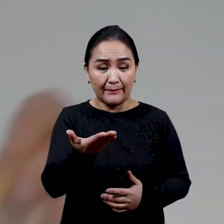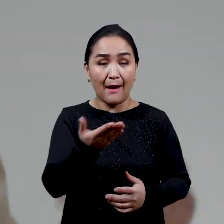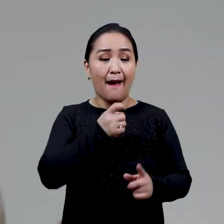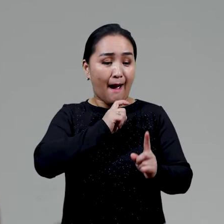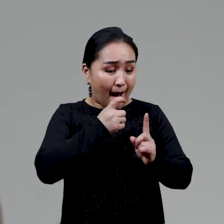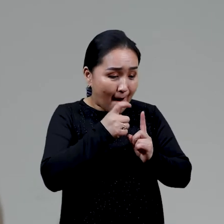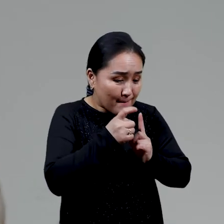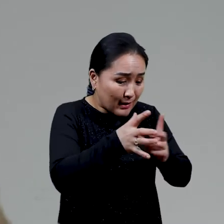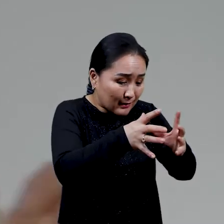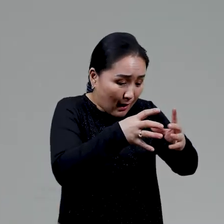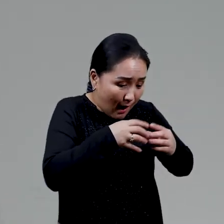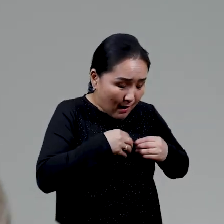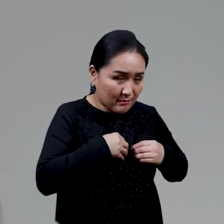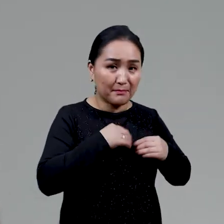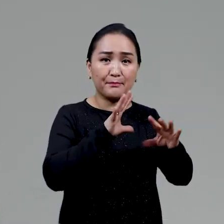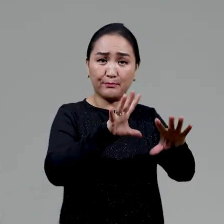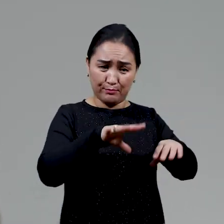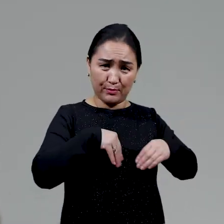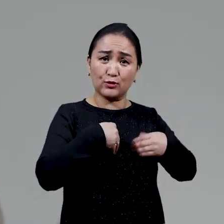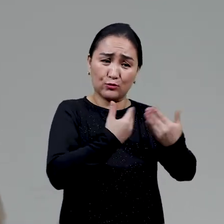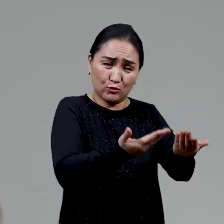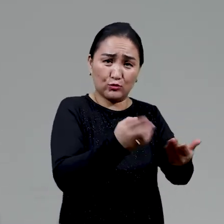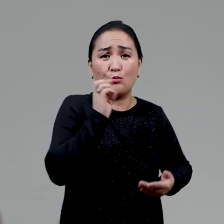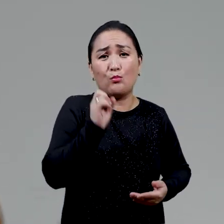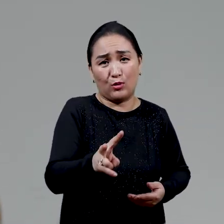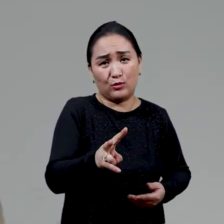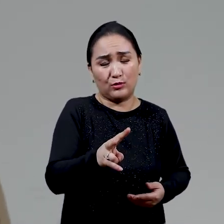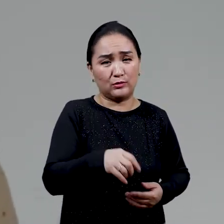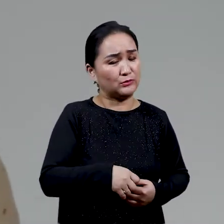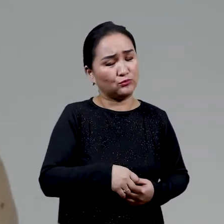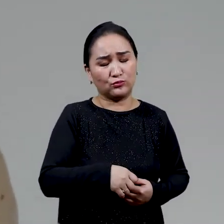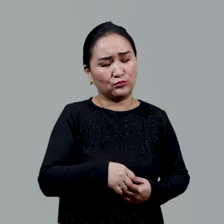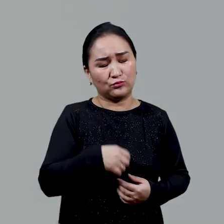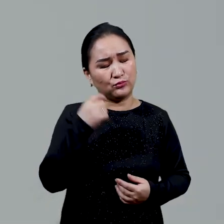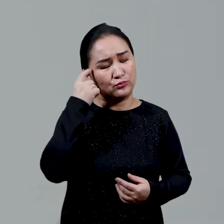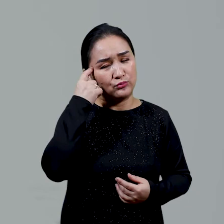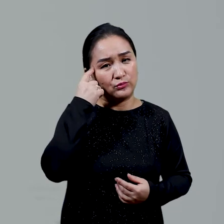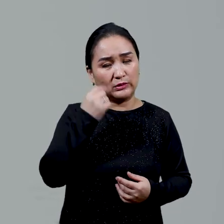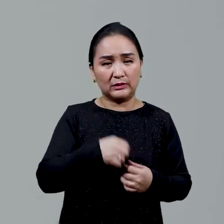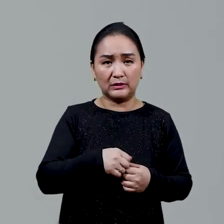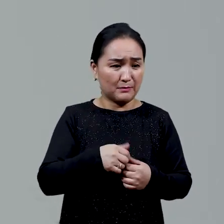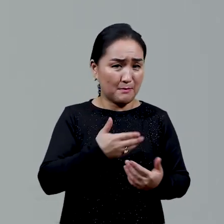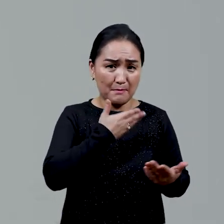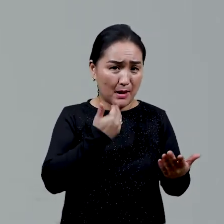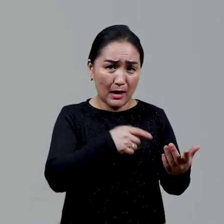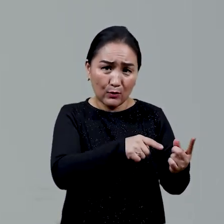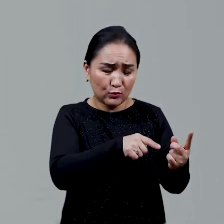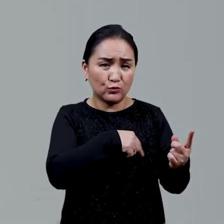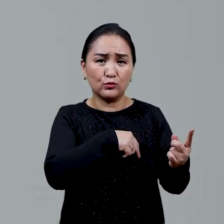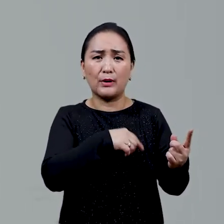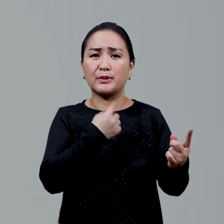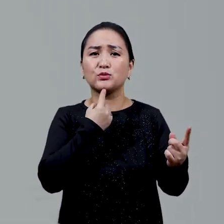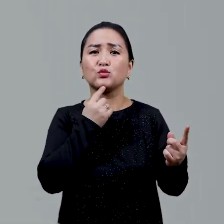чамайг одоо хамгаалтанд авлаа гэдэг тийм мэдрэмжийг ядаж өгсөн бол гэж бодогдчихэ. Ядаж тийм ч юм байхгүй болохоор амар